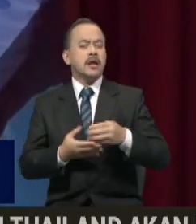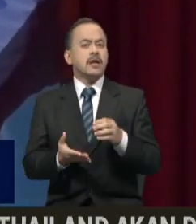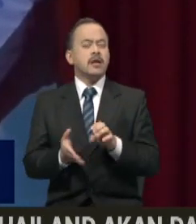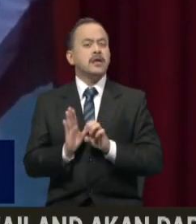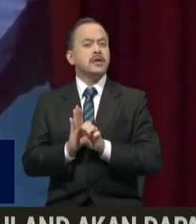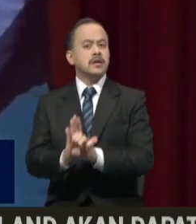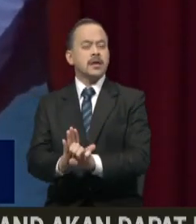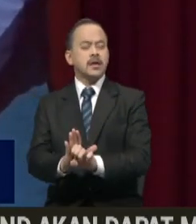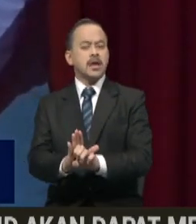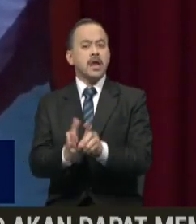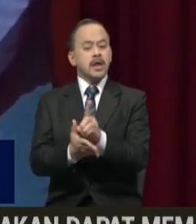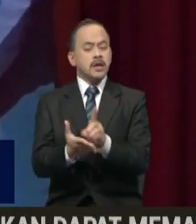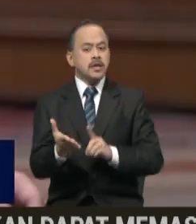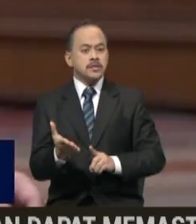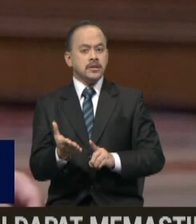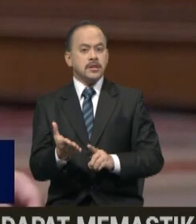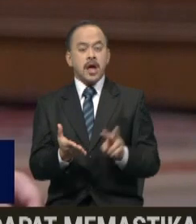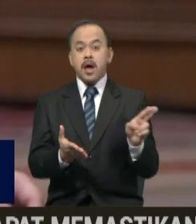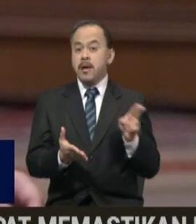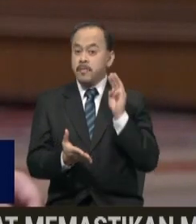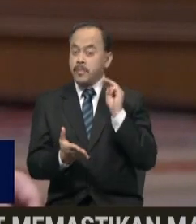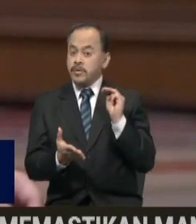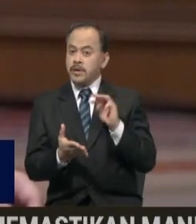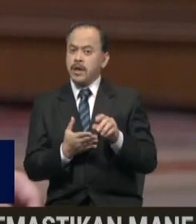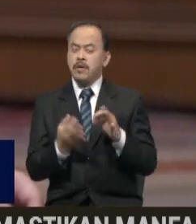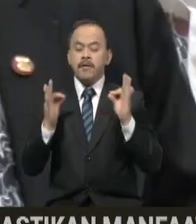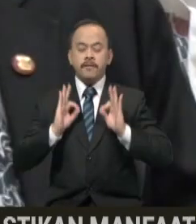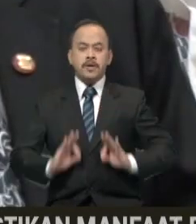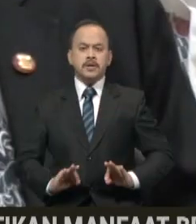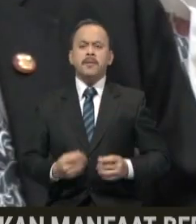design, music, fashion and more.